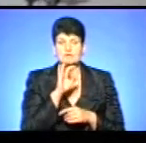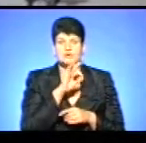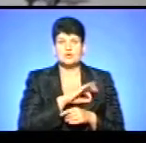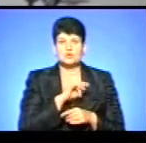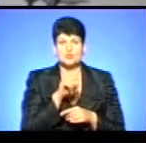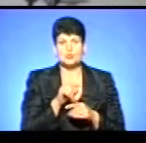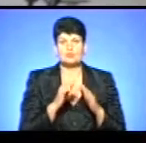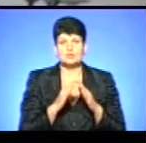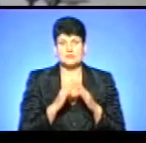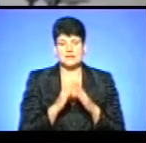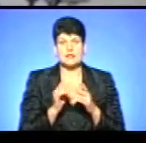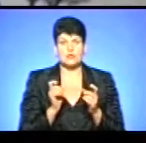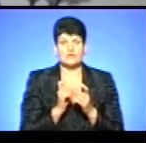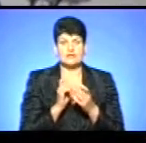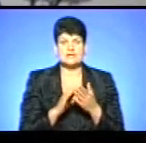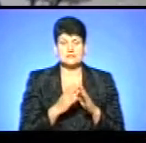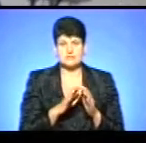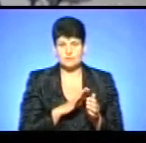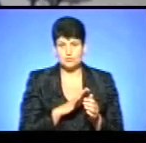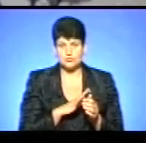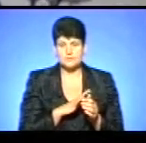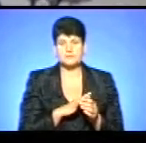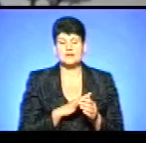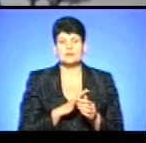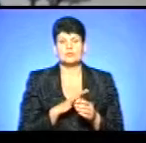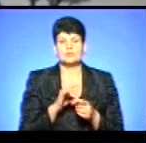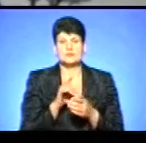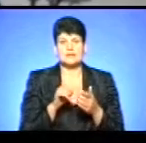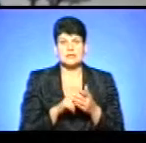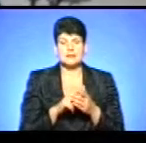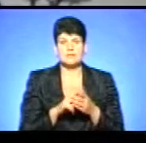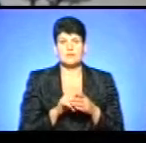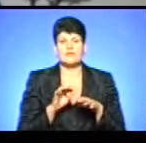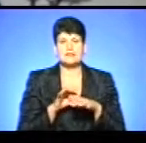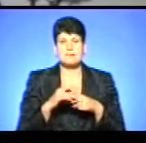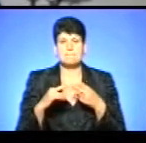будинку, де конфліктна ситуація виникла, узгоджувала питання щодо проведення перепідключення.